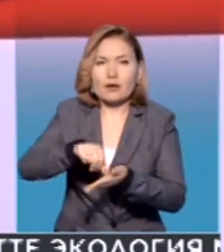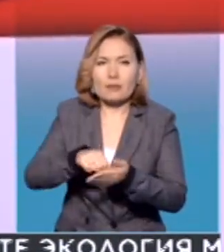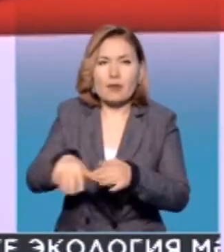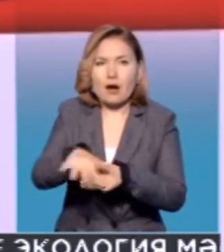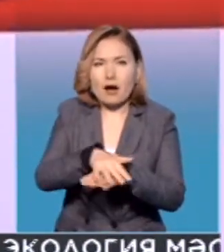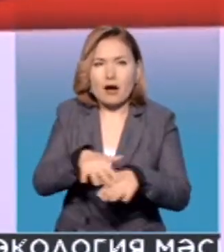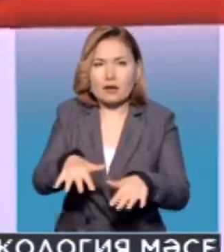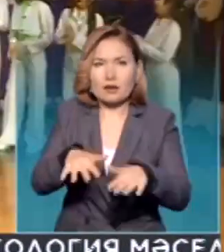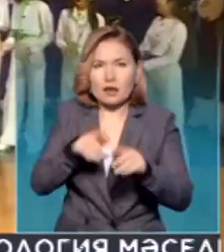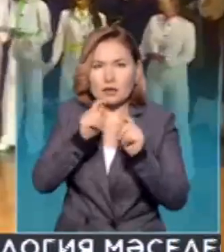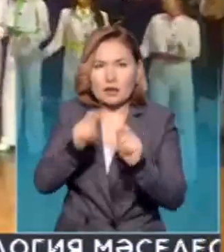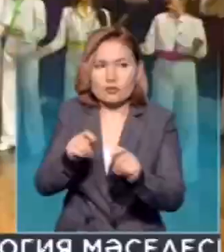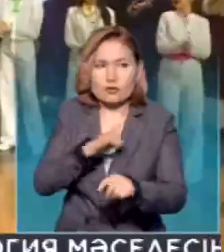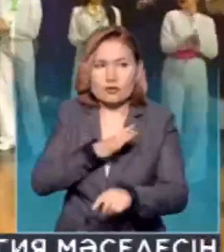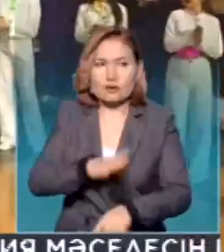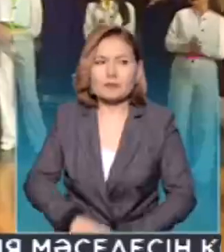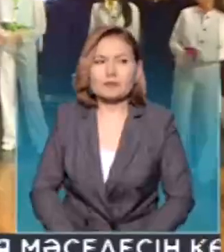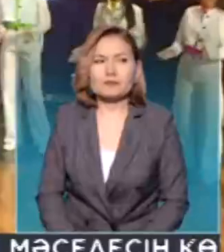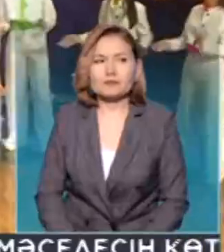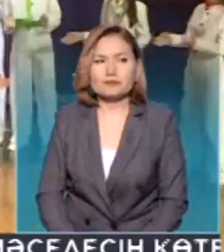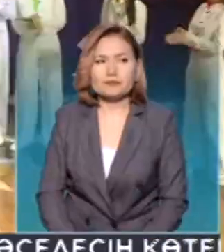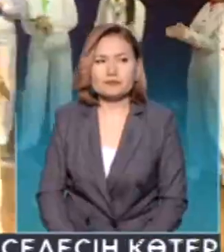жасады.